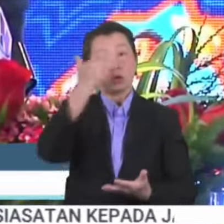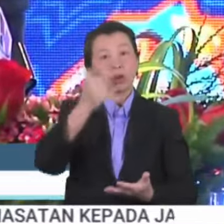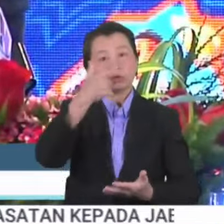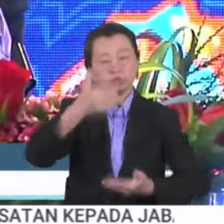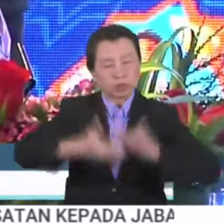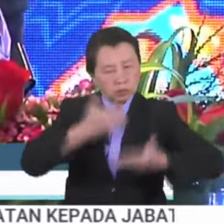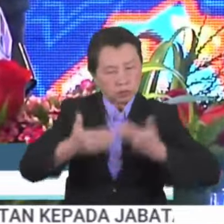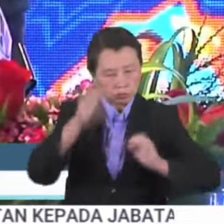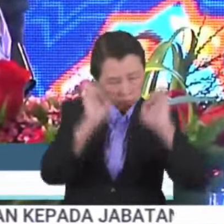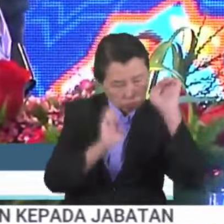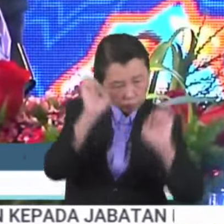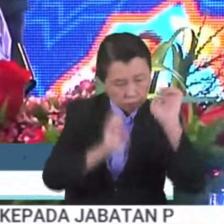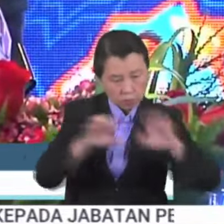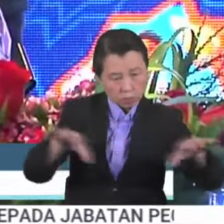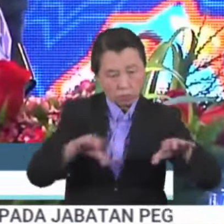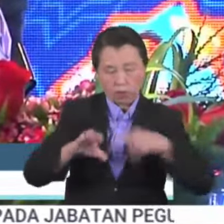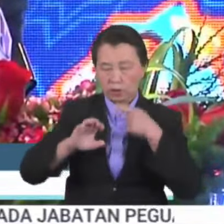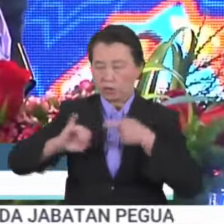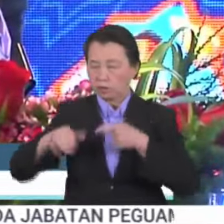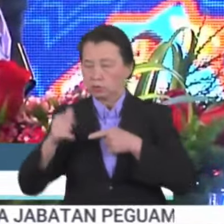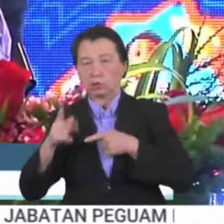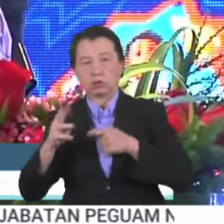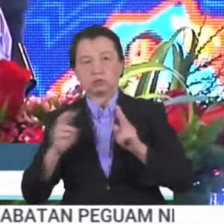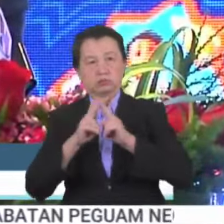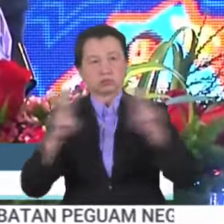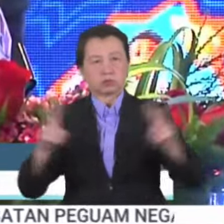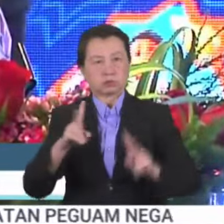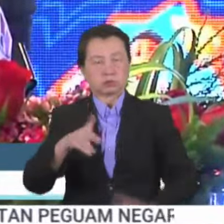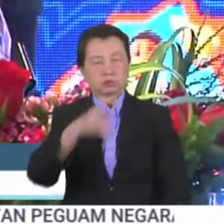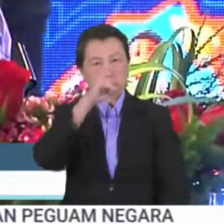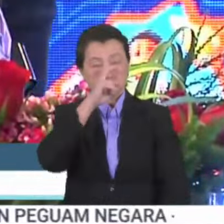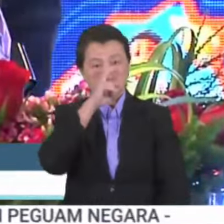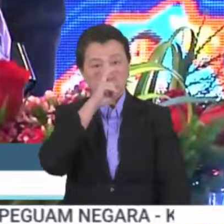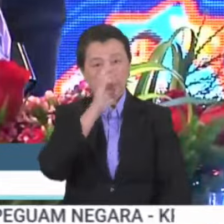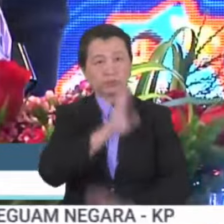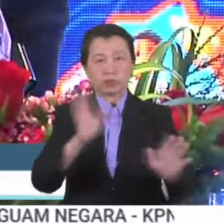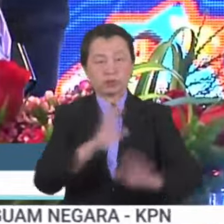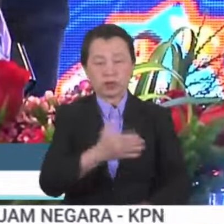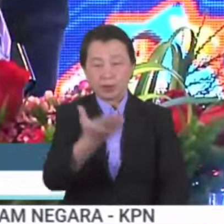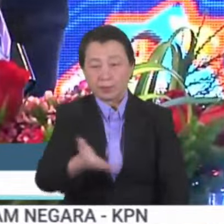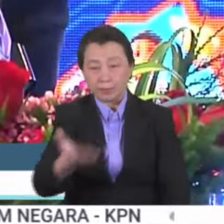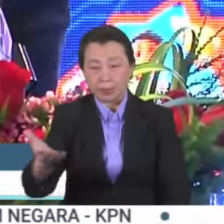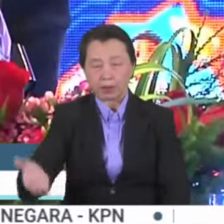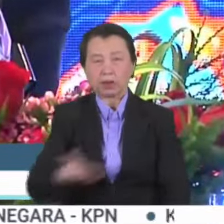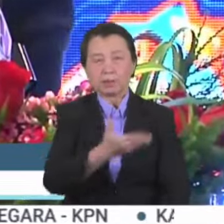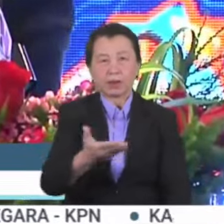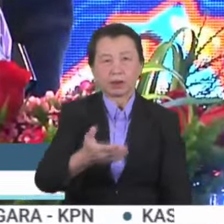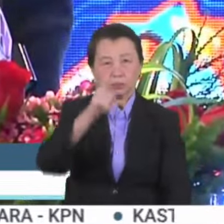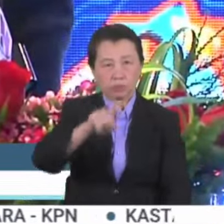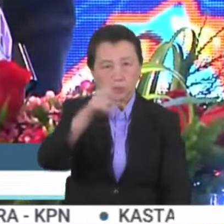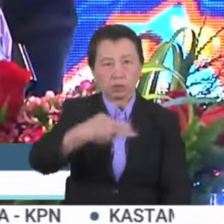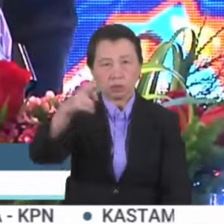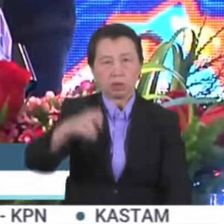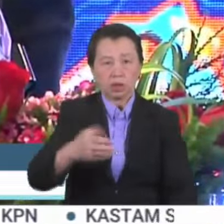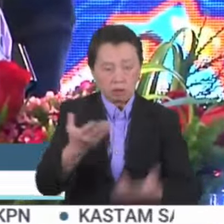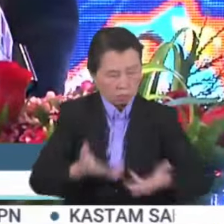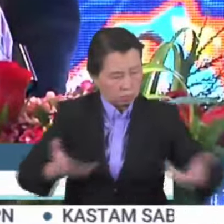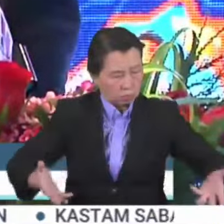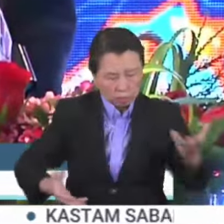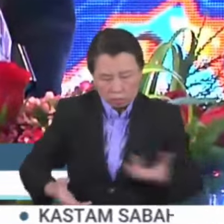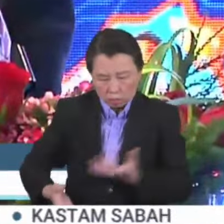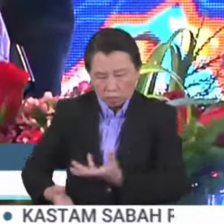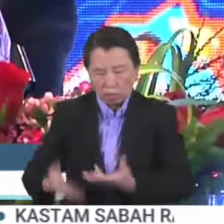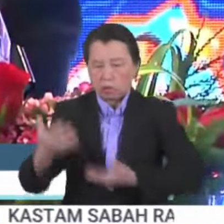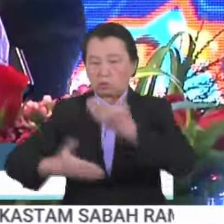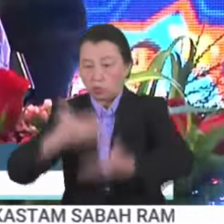proses penilaian yang dilakukan oleh JAKIM very very stringent. Bukan hanya barang, the finished product tu kena halal, ingredient kena halal,